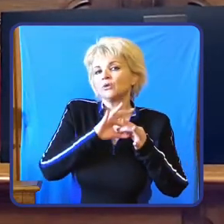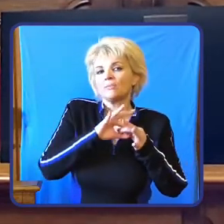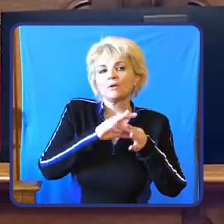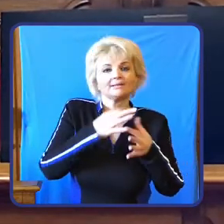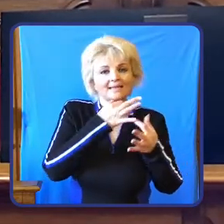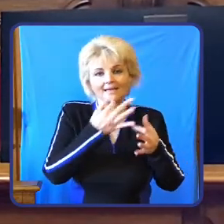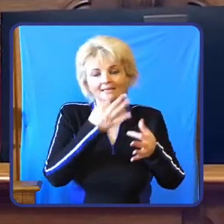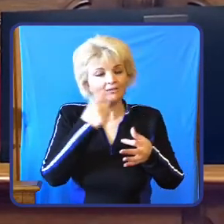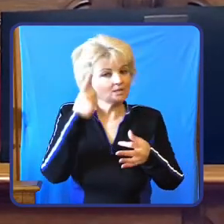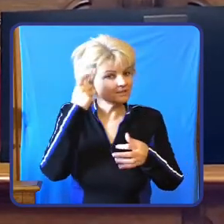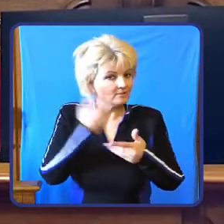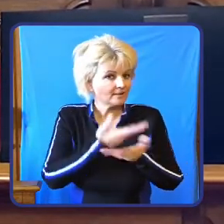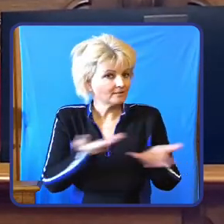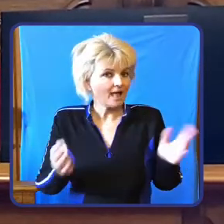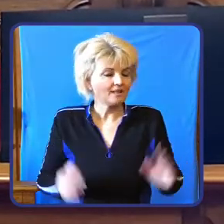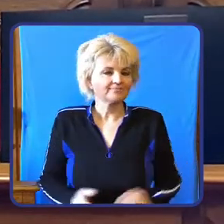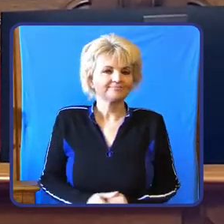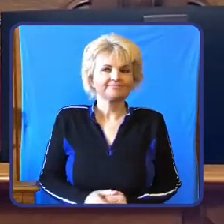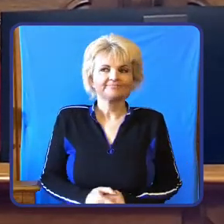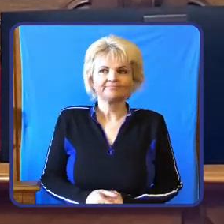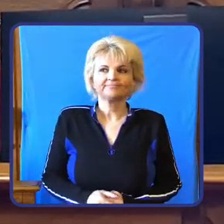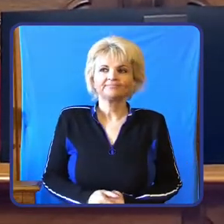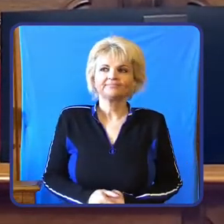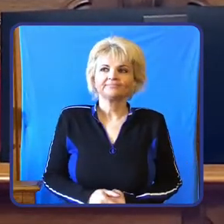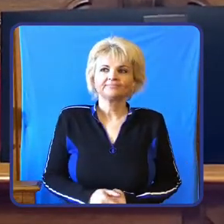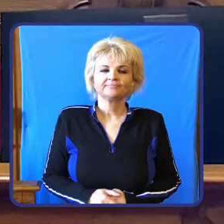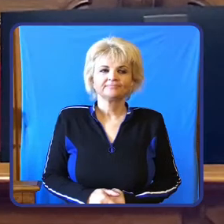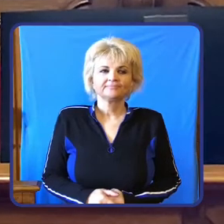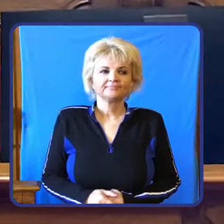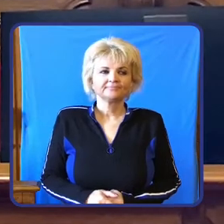kapcsolatban van-e kérdés, észrevétel?